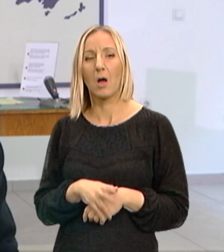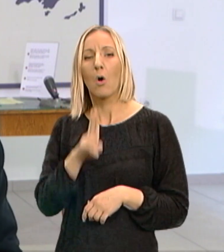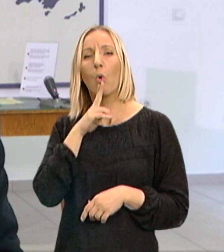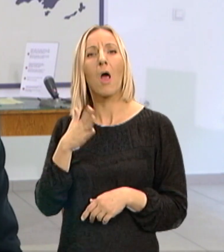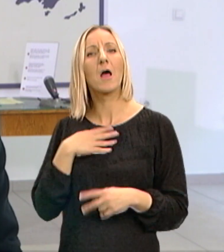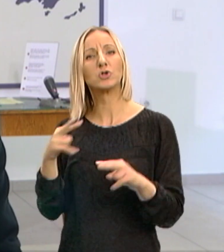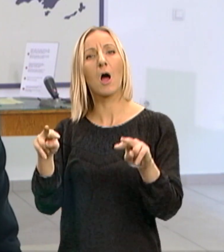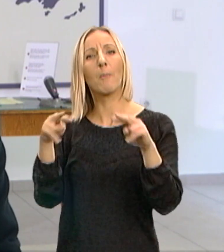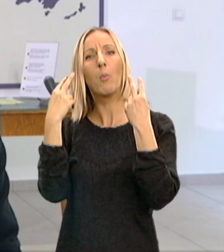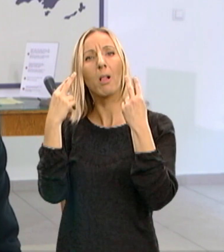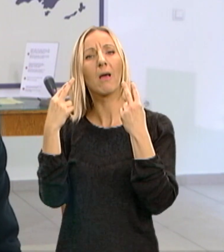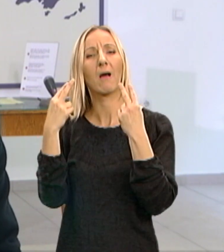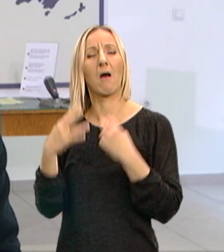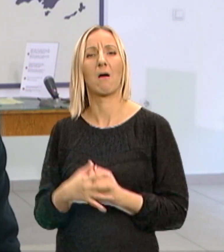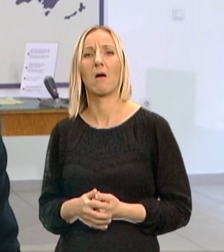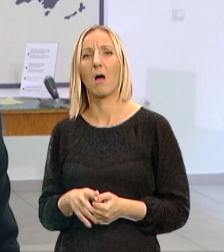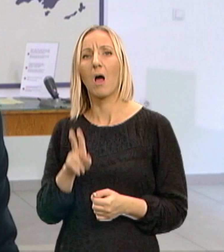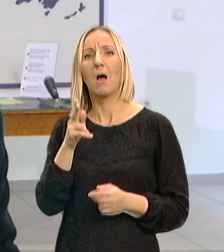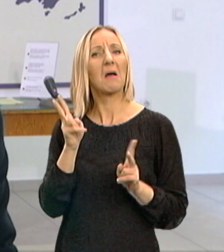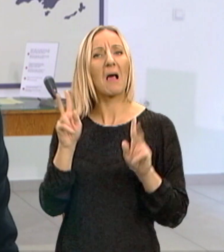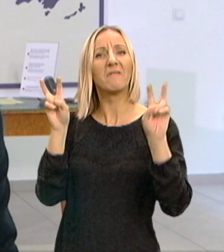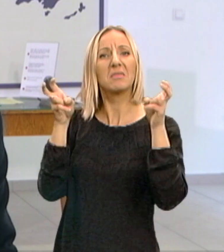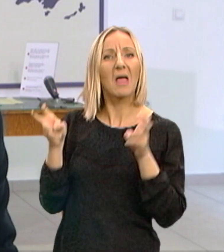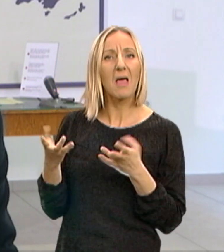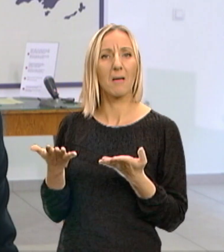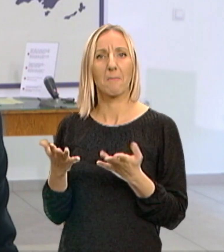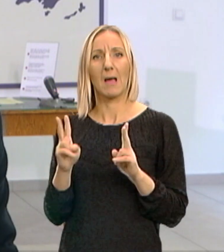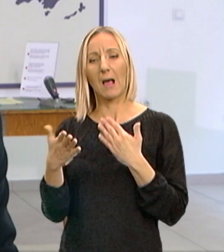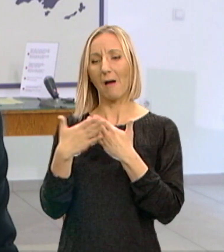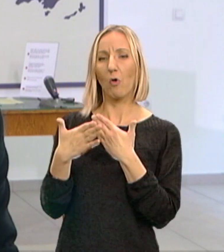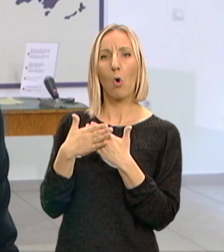publika, kakve su teme i kakav odnos naspram